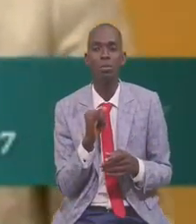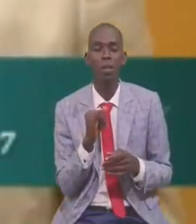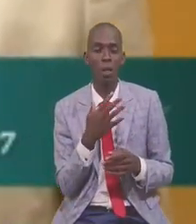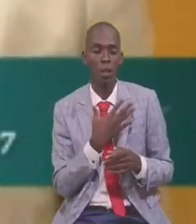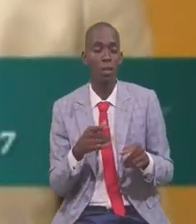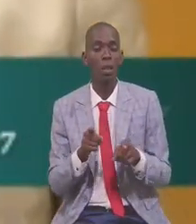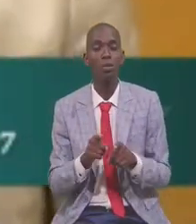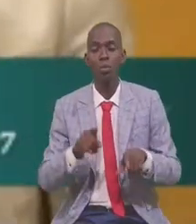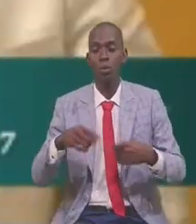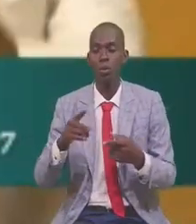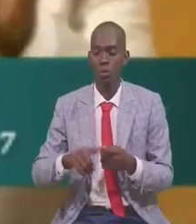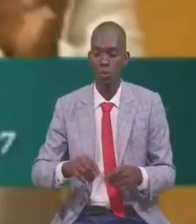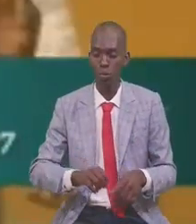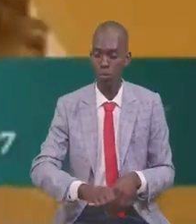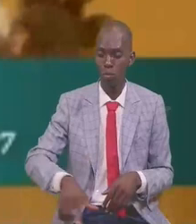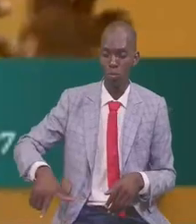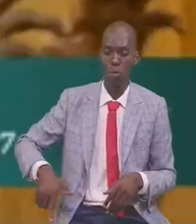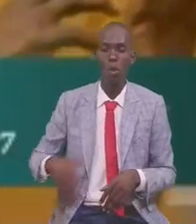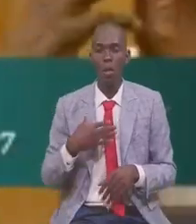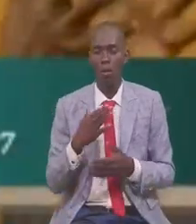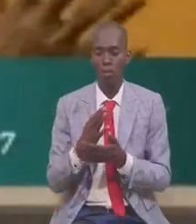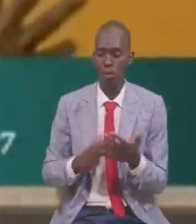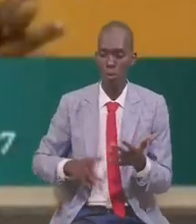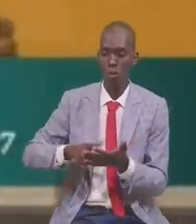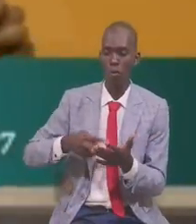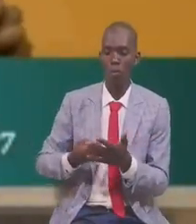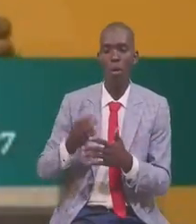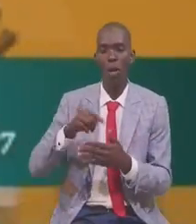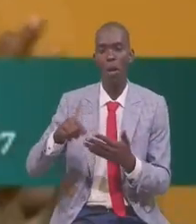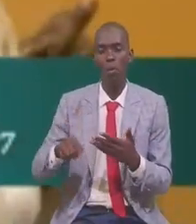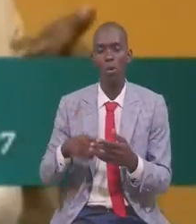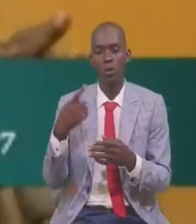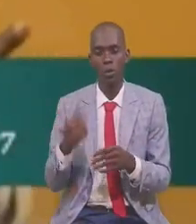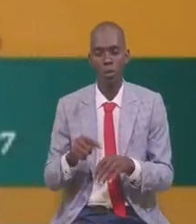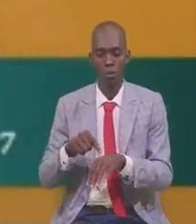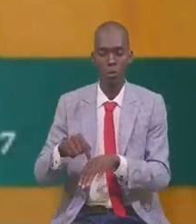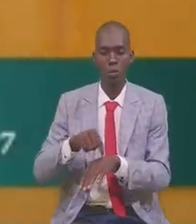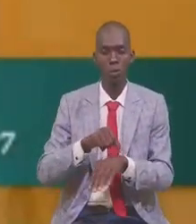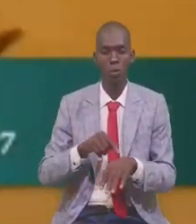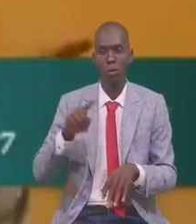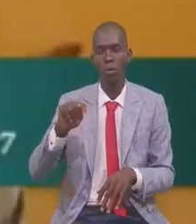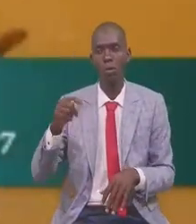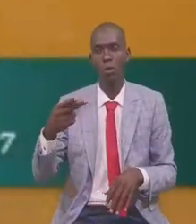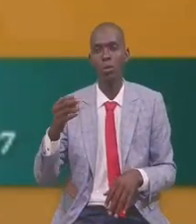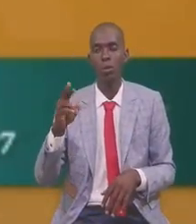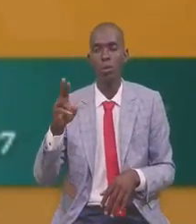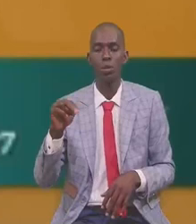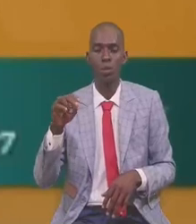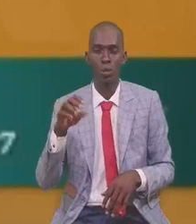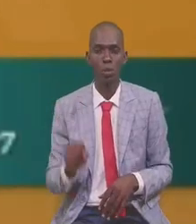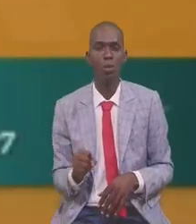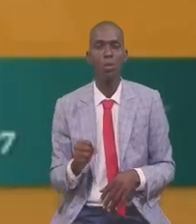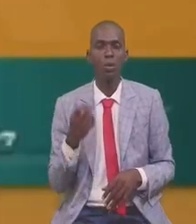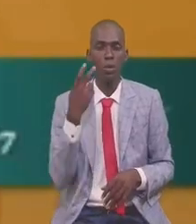et certains tombaient parmi les épines. Les épines les ont donc étouffées. Et Marc